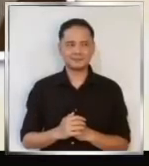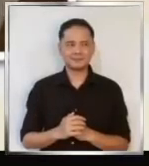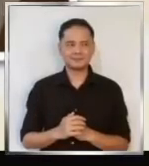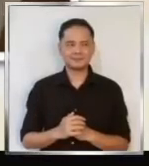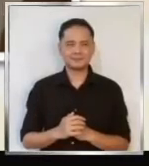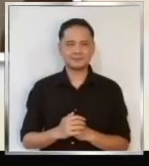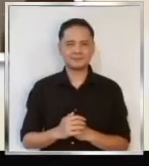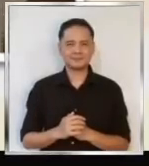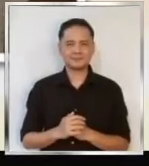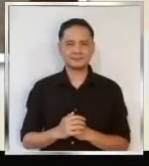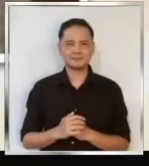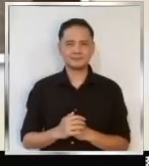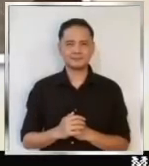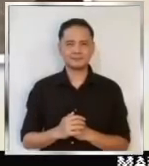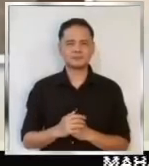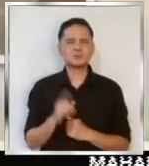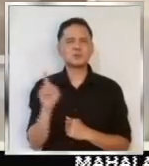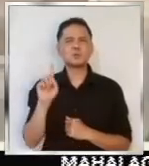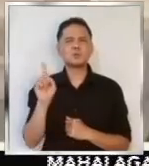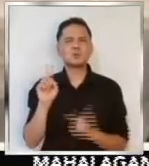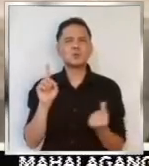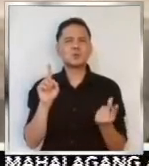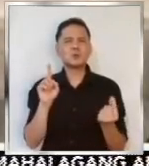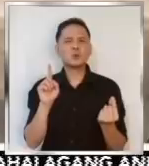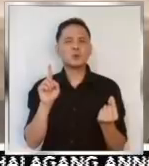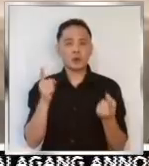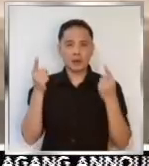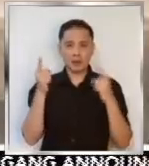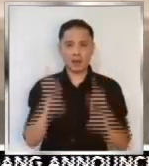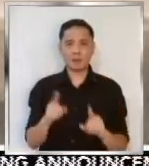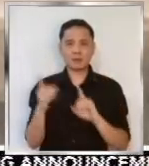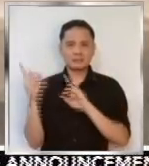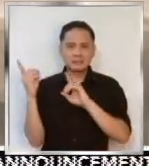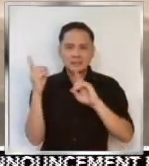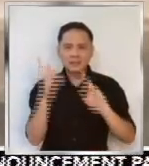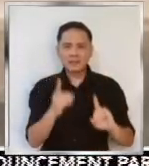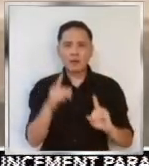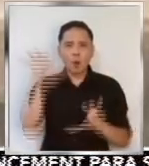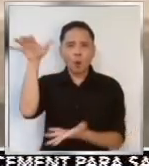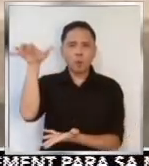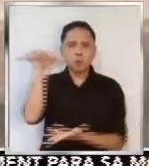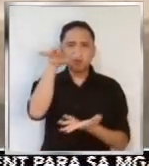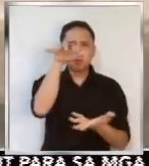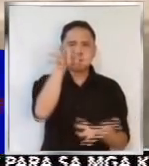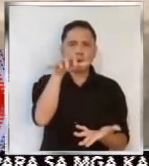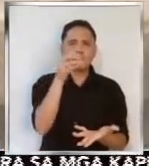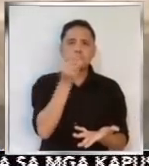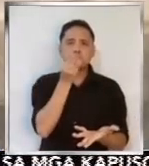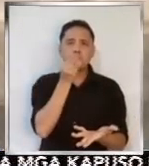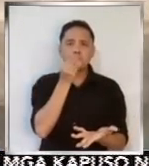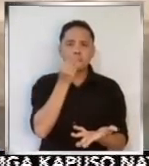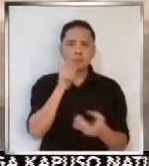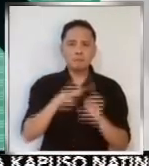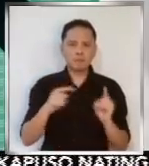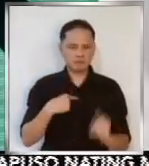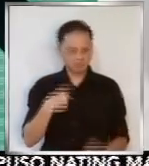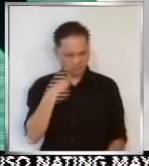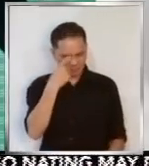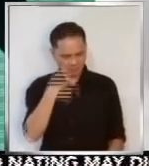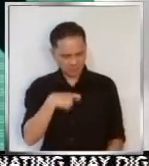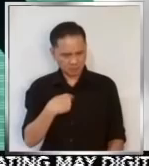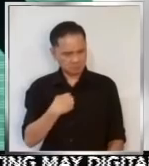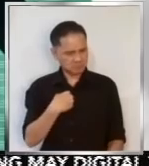Ano ang gagawin mo kapag i-deliver sa bahay mo ang ganito karaming pagkain pero hindi mo naman in-order? Yan ang gumulat sa